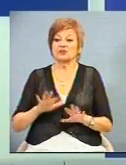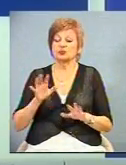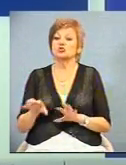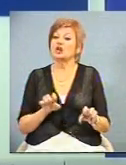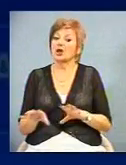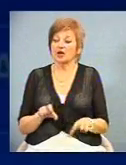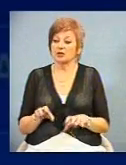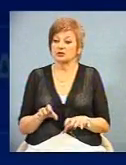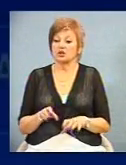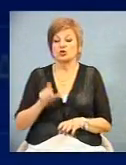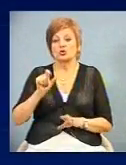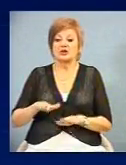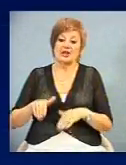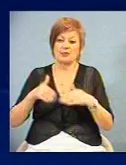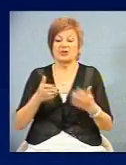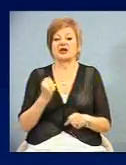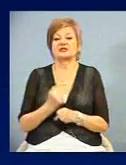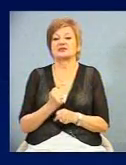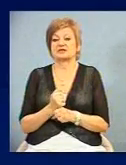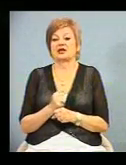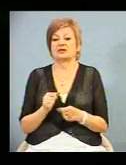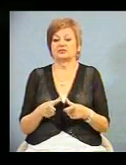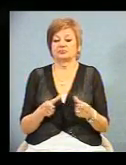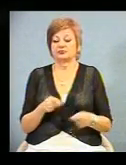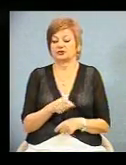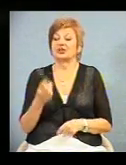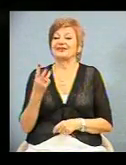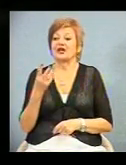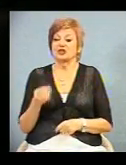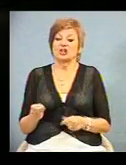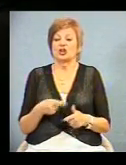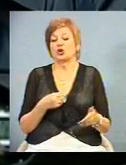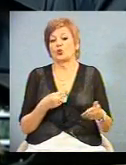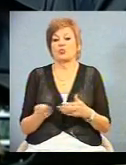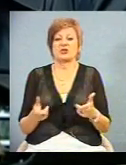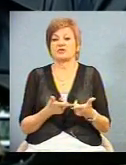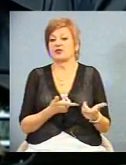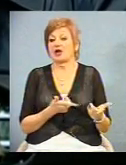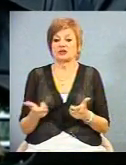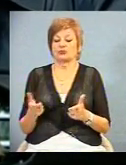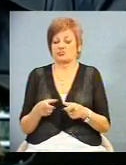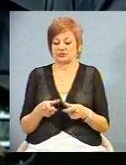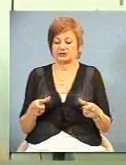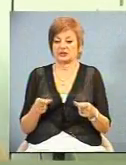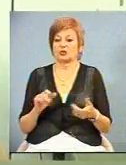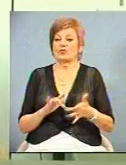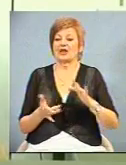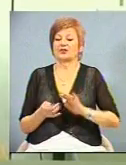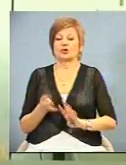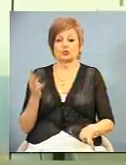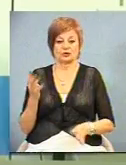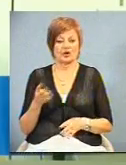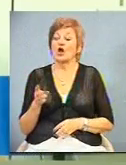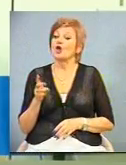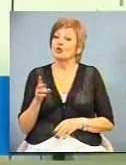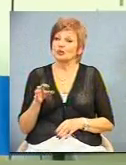шахрайства. Ділки пропонують виготовити документ протягом 3 днів чи купити готовий талон електронної черги. Подать такой